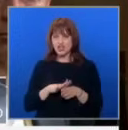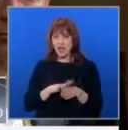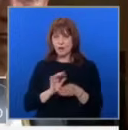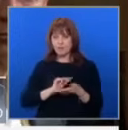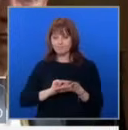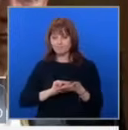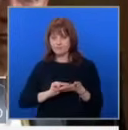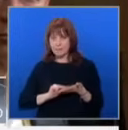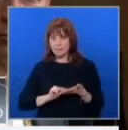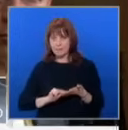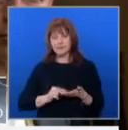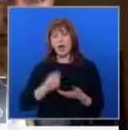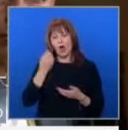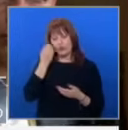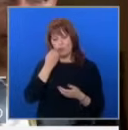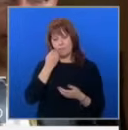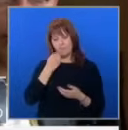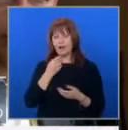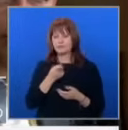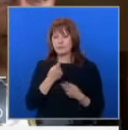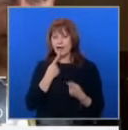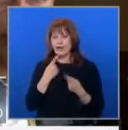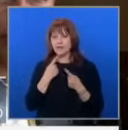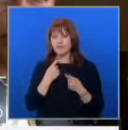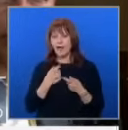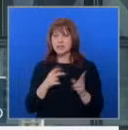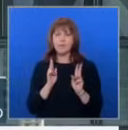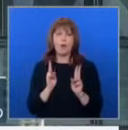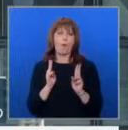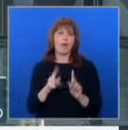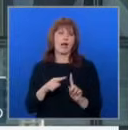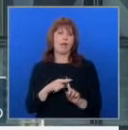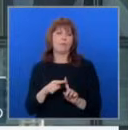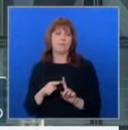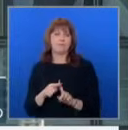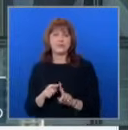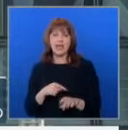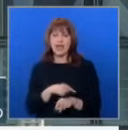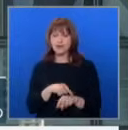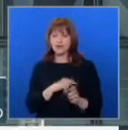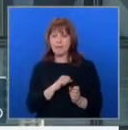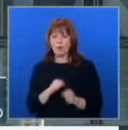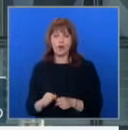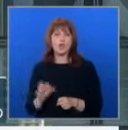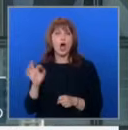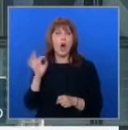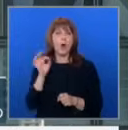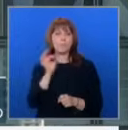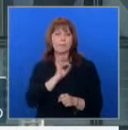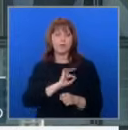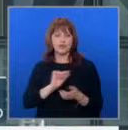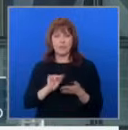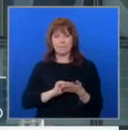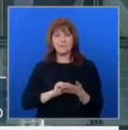хартия. Беше добър разговор. Аз съм умерен оптимист. Няколко часа по-късно Виктор Орбан получи